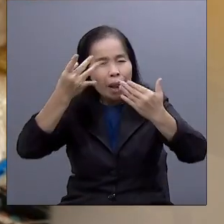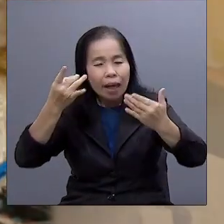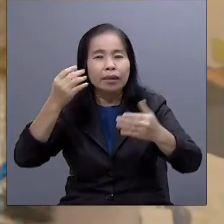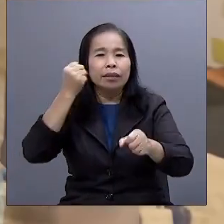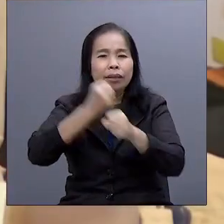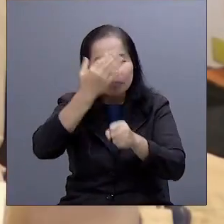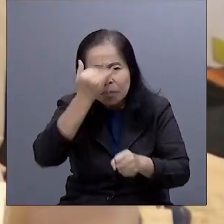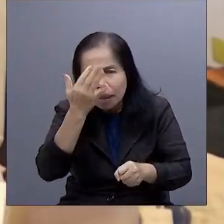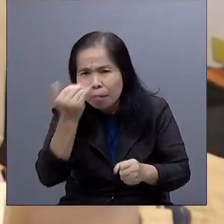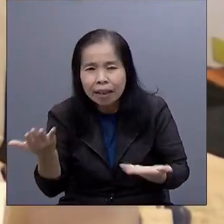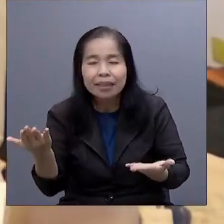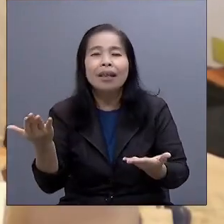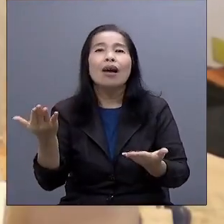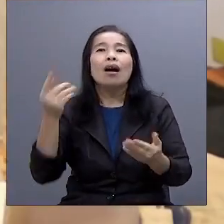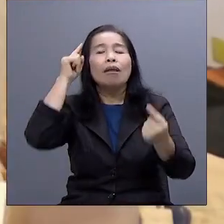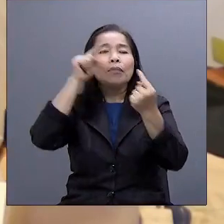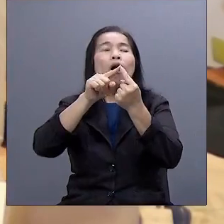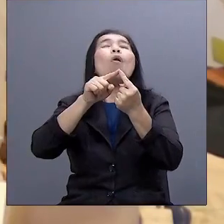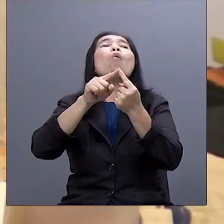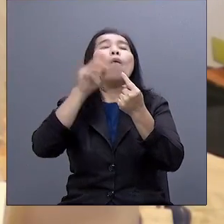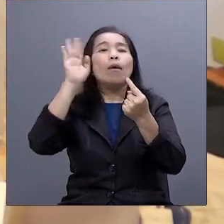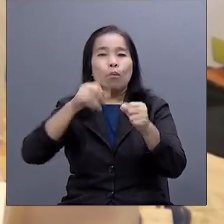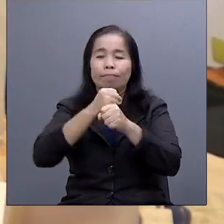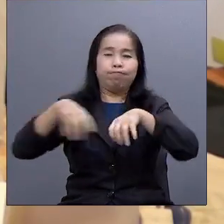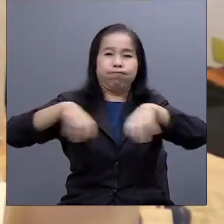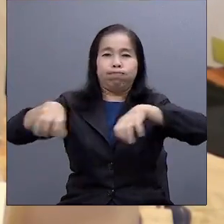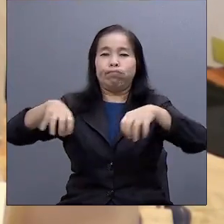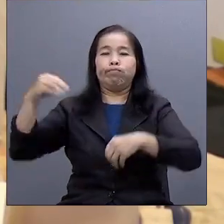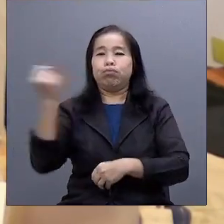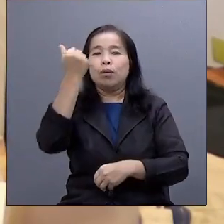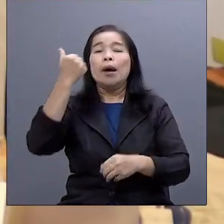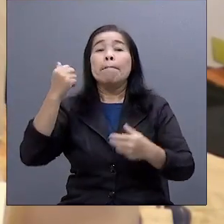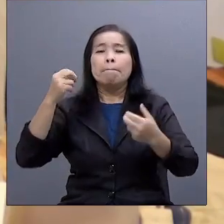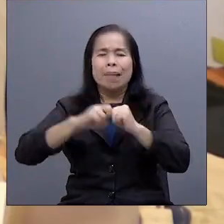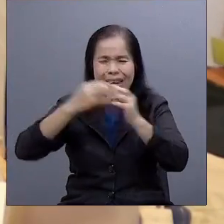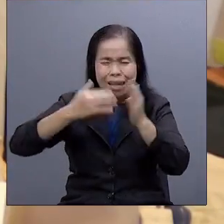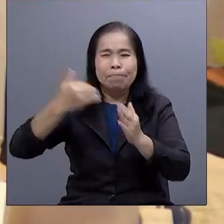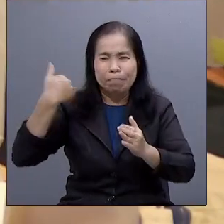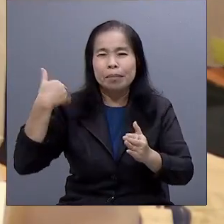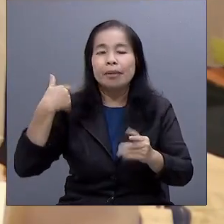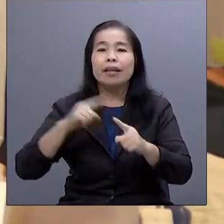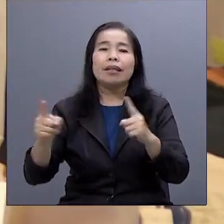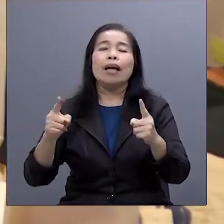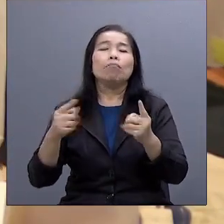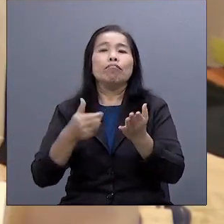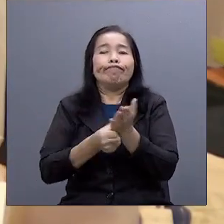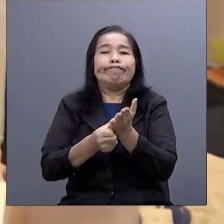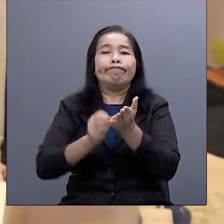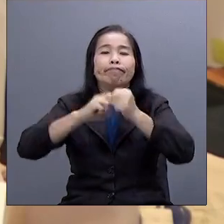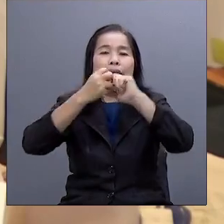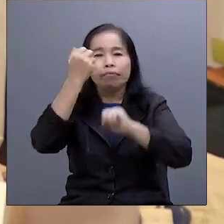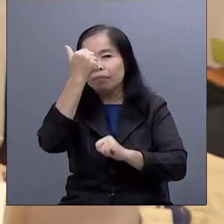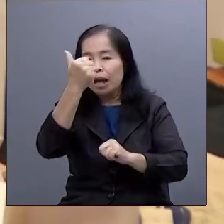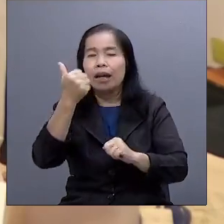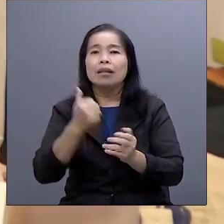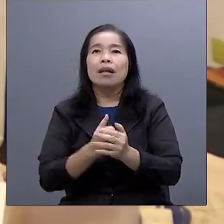ทำมันก็สามารถ ทจะแบบมีปัหานอุษัค หอวข้อท่าายอะไรเข้ามาาก็สามารถ ทจะแก้ไขมั